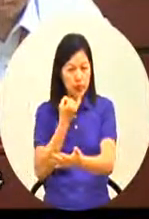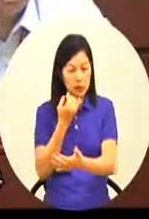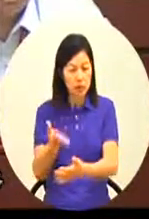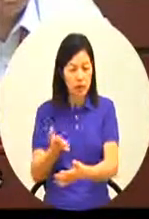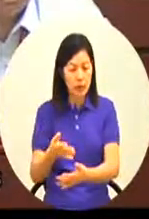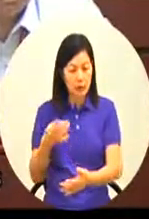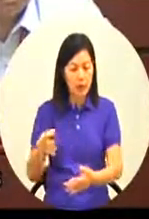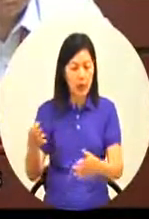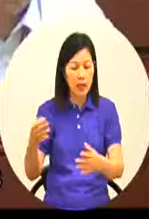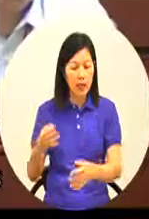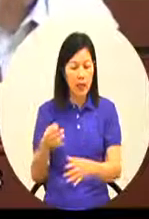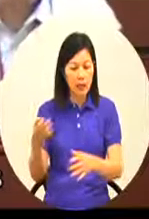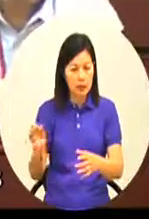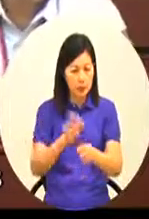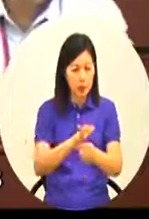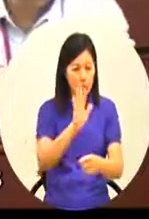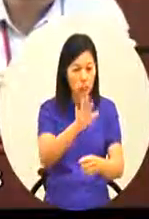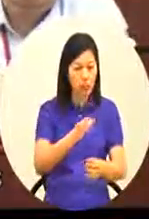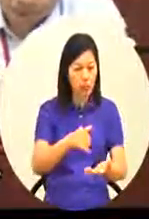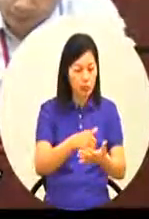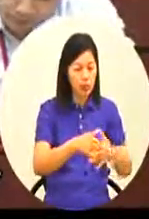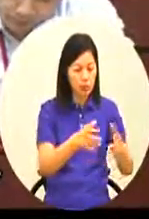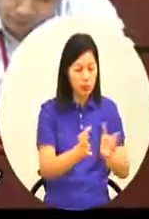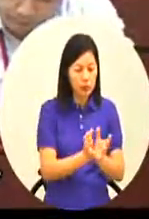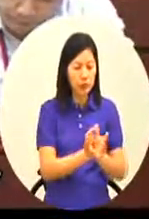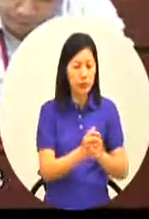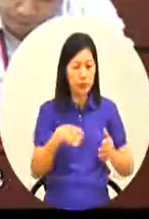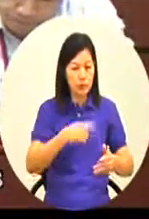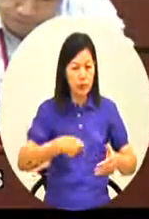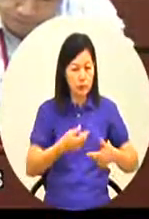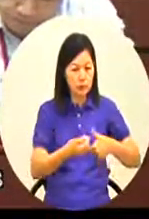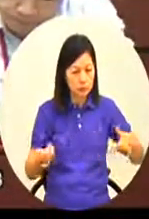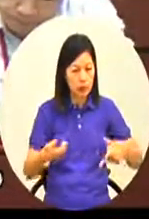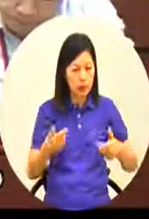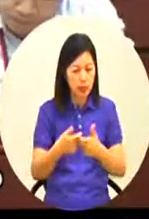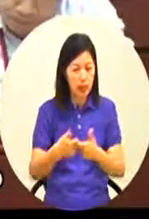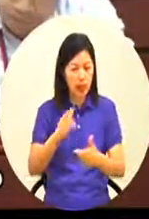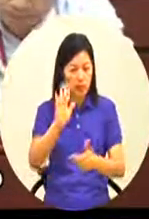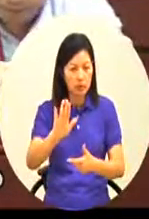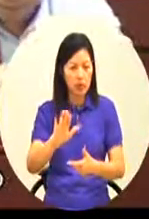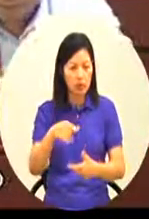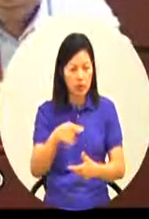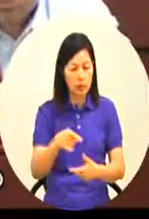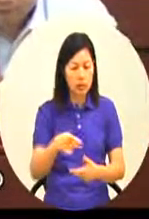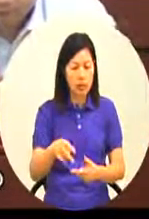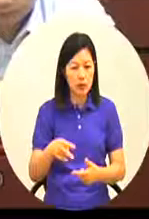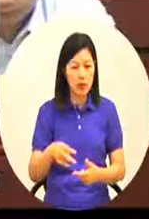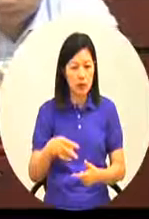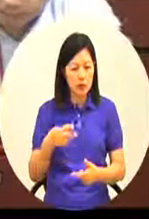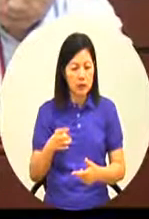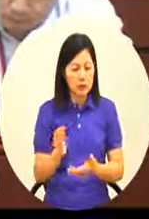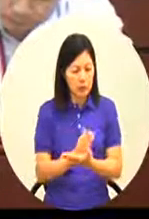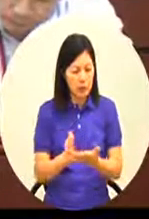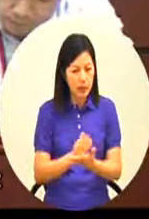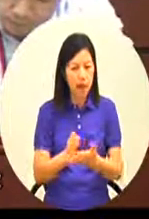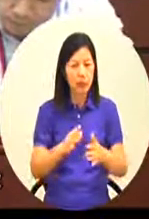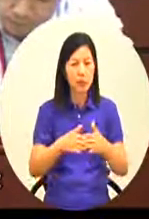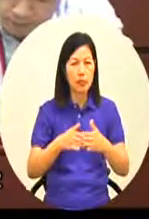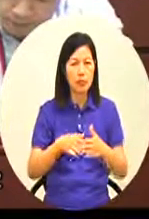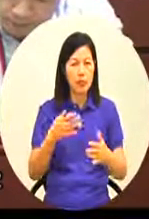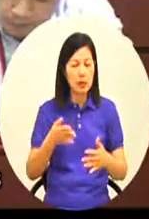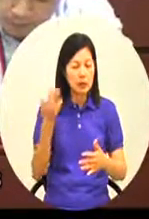金补贴的话，他符合那种弱势身份，所以是这样的多重考虑之下才要进行评估。那不过我像上次已经有